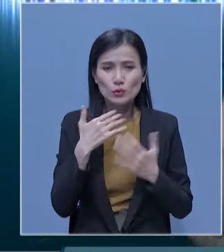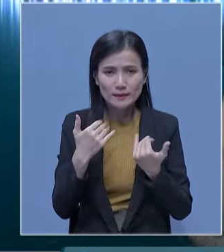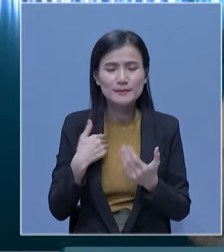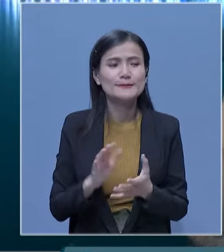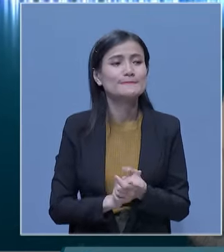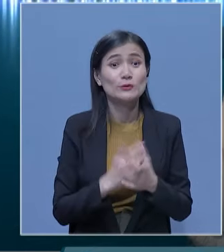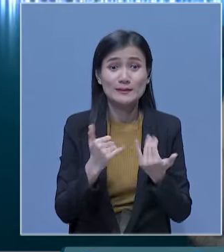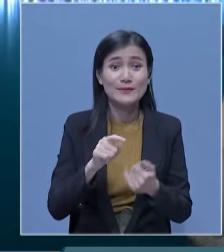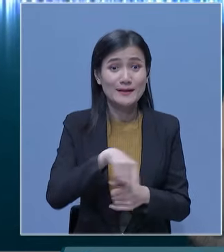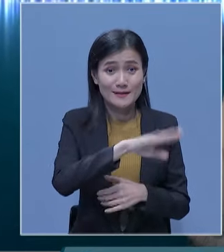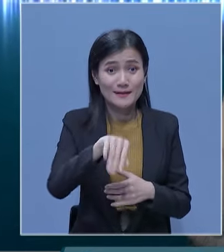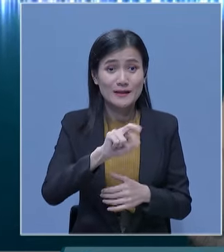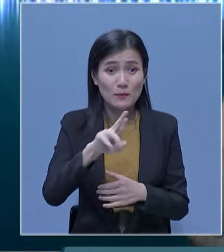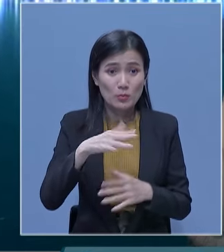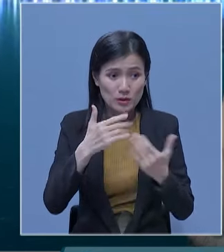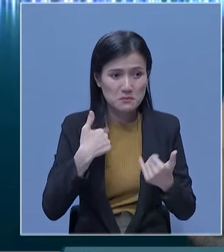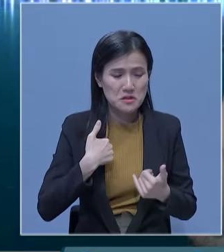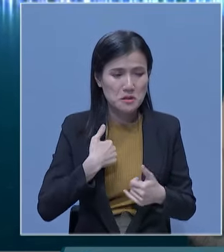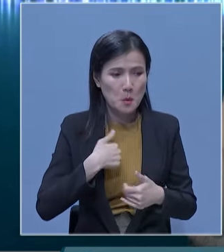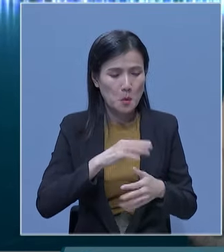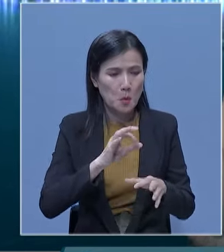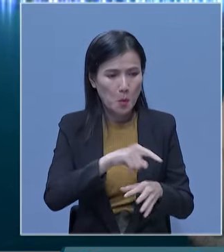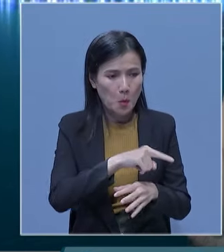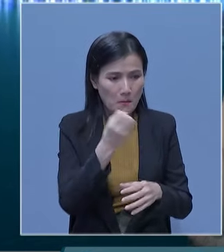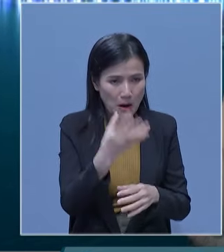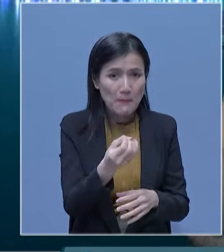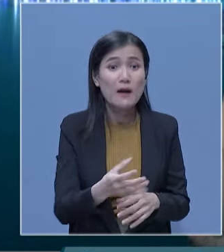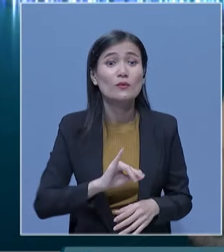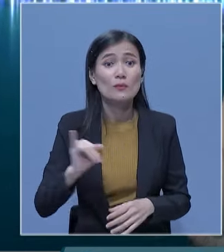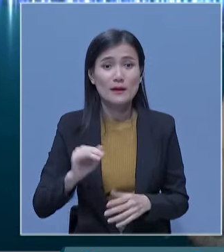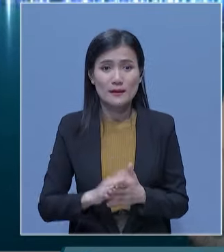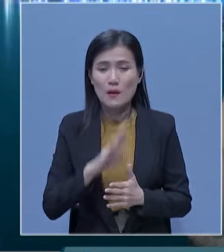ภัย ครับ ค่ะเอาละค่ะวันนี้สอบ